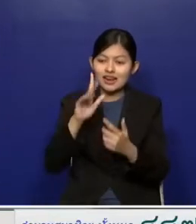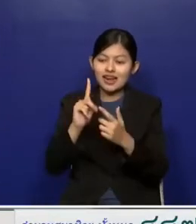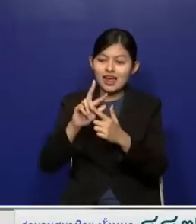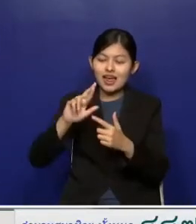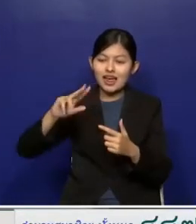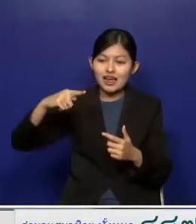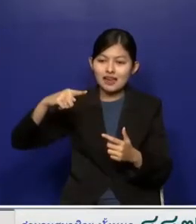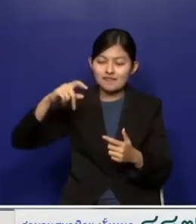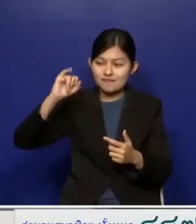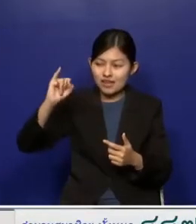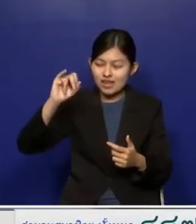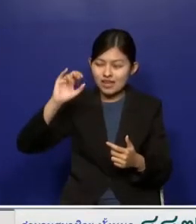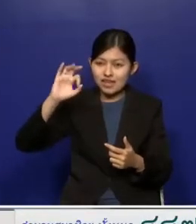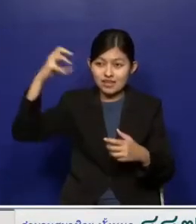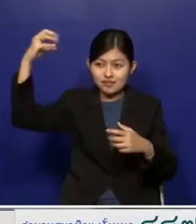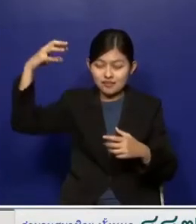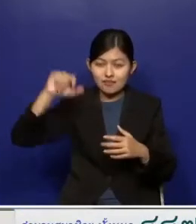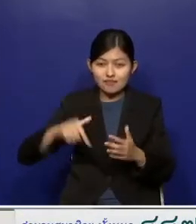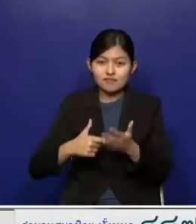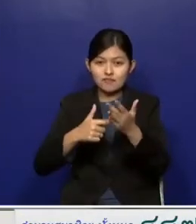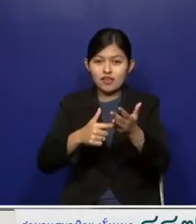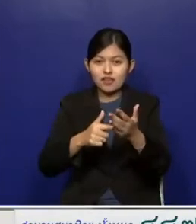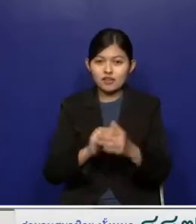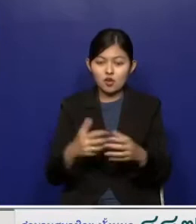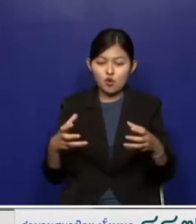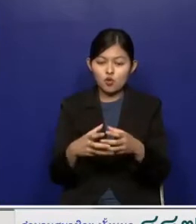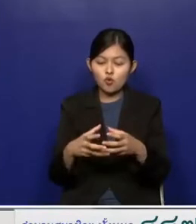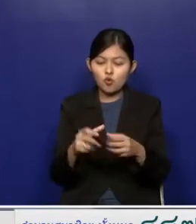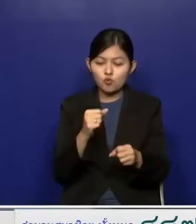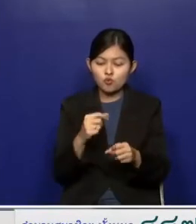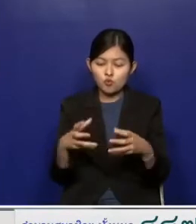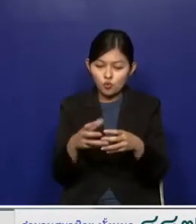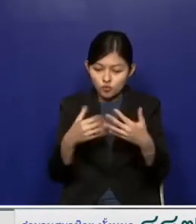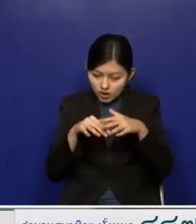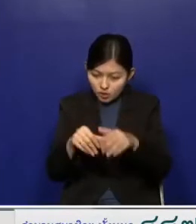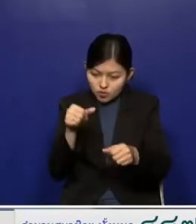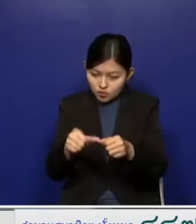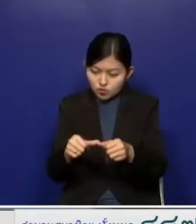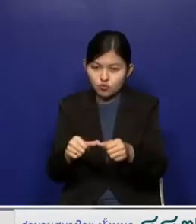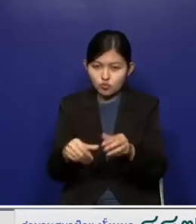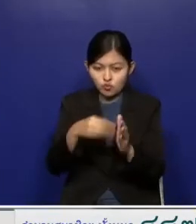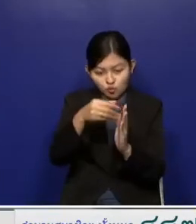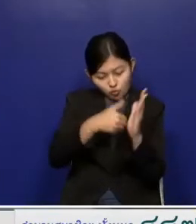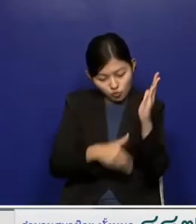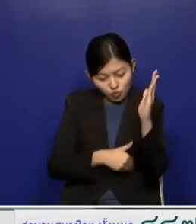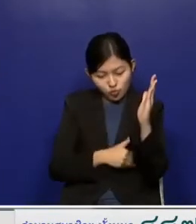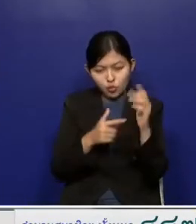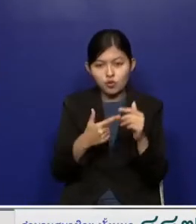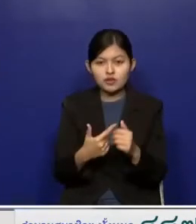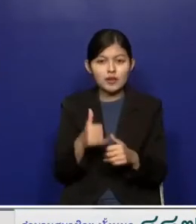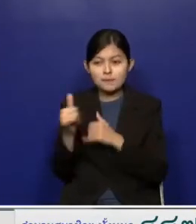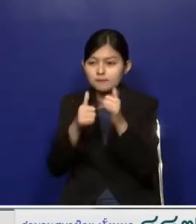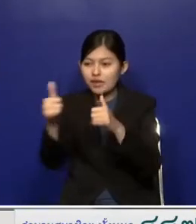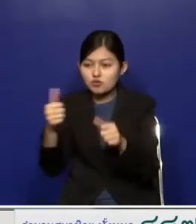ตราแลวขอหวงเชิญทางประปา มาพูดคุยว่า กลมคนทเข้าไปอยู่ในที่เห่านี้หลายที่เขาไม่มีที่จะ